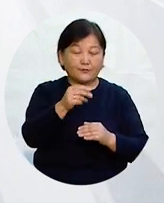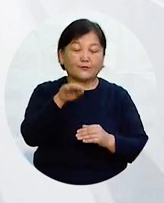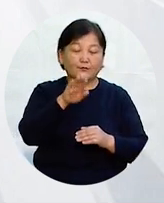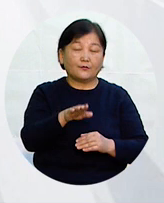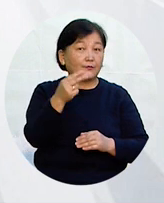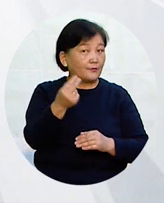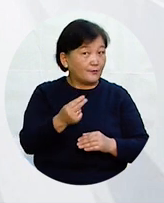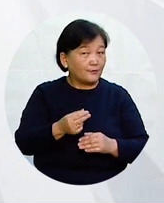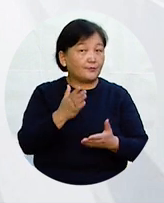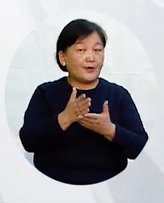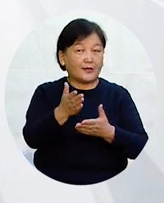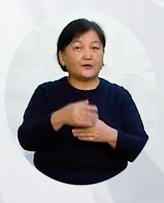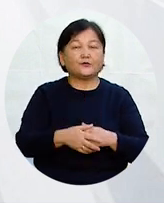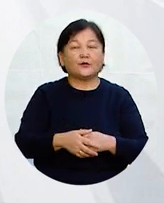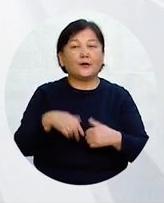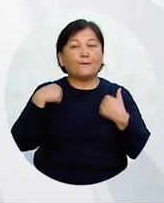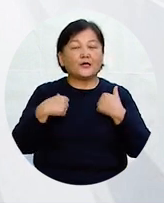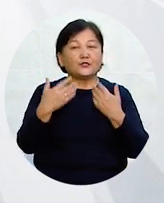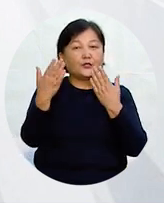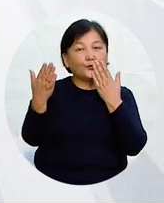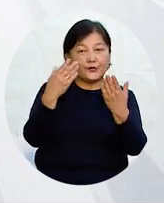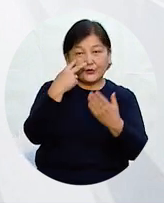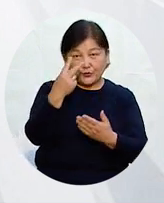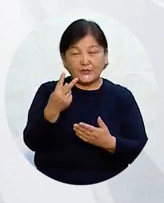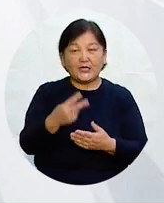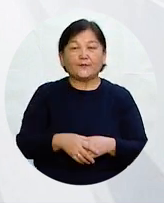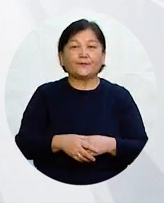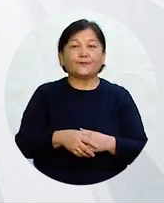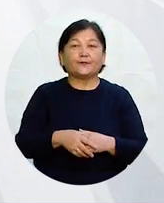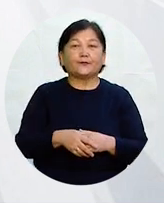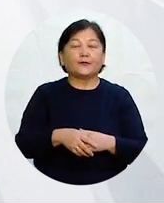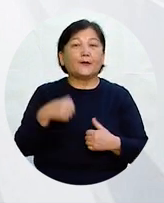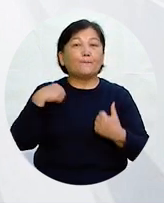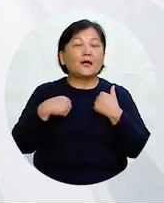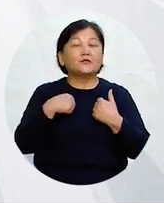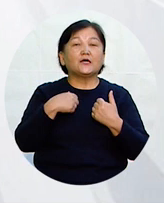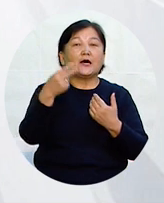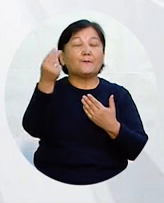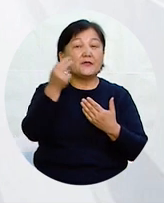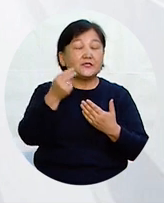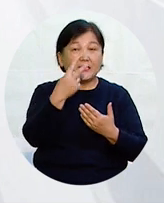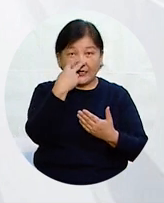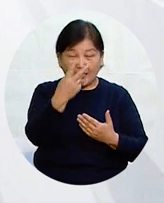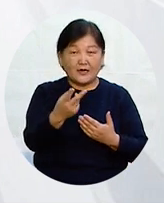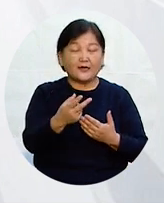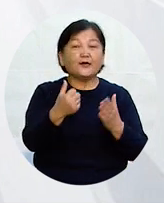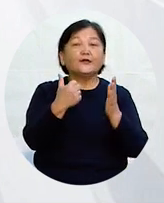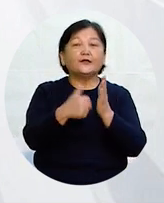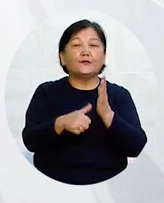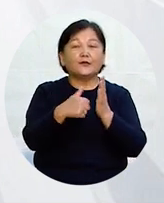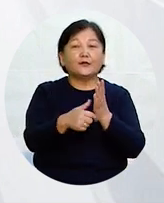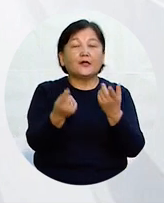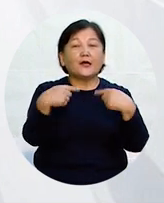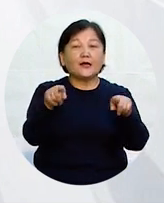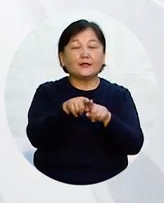За бичсэн багшихаа бичсэнтэй тулгаарыг хэрвээ амжаагүй хүмүүдтэй бол багшихаа бичснээ хэлснээс ажиглаад